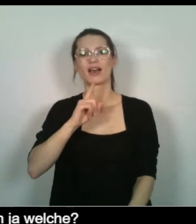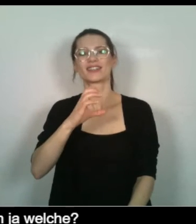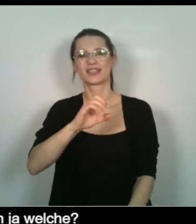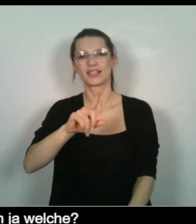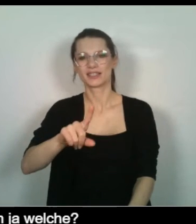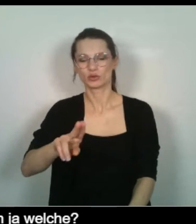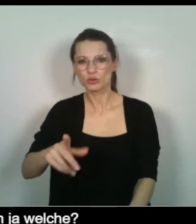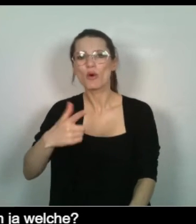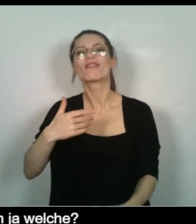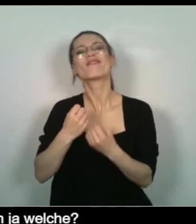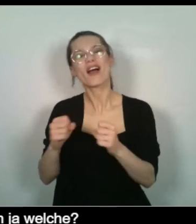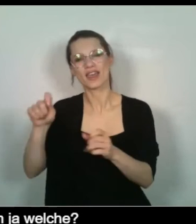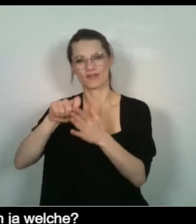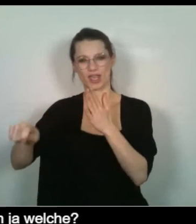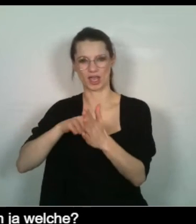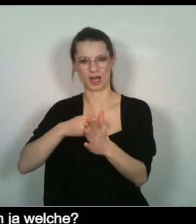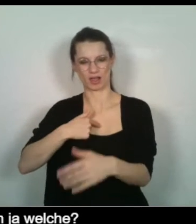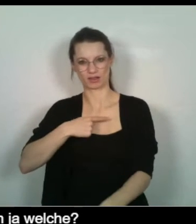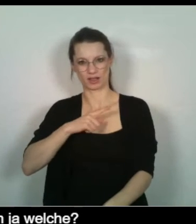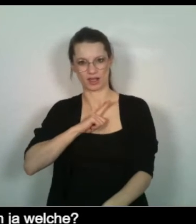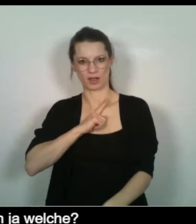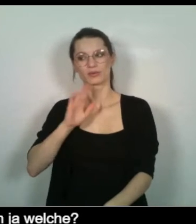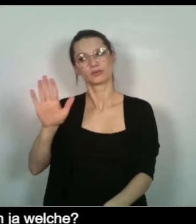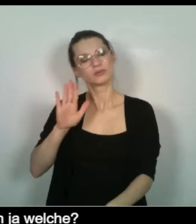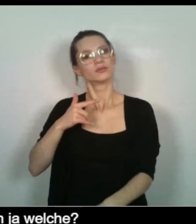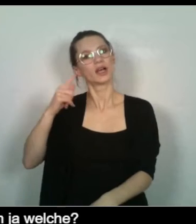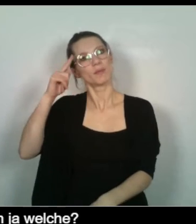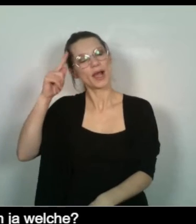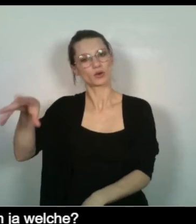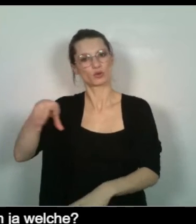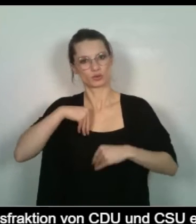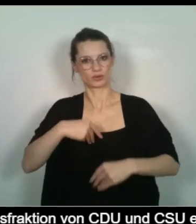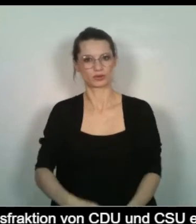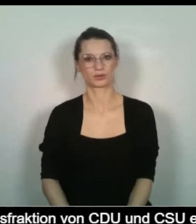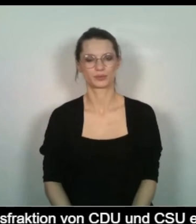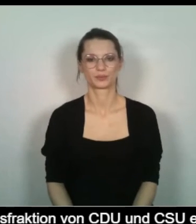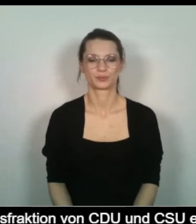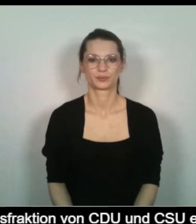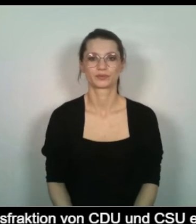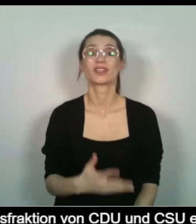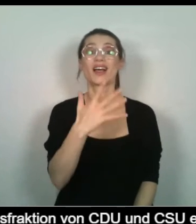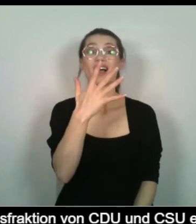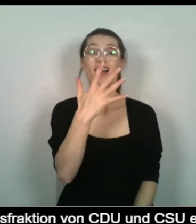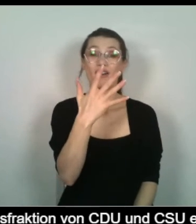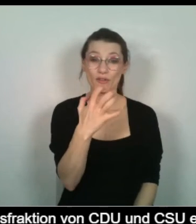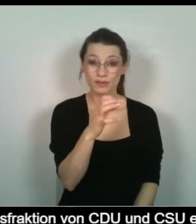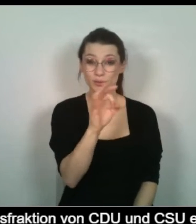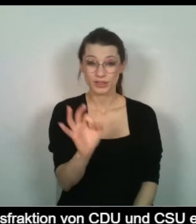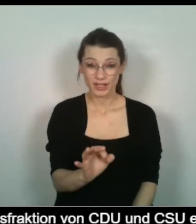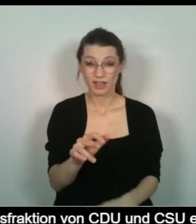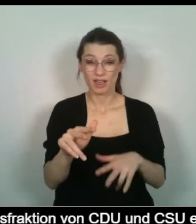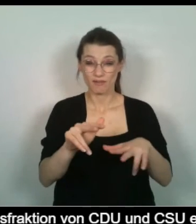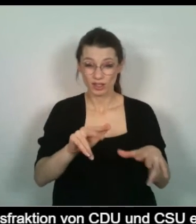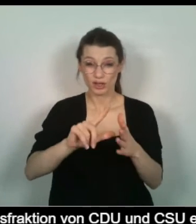CSU und Freie Wähler. Also, da stellen sich die beiden Länder auf, weil sie auch mit am stärksten betroffen sind. Wenn Sie fast 50 Prozent der Wirtschaftsleistungen in